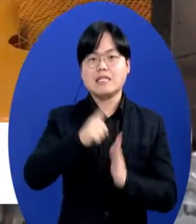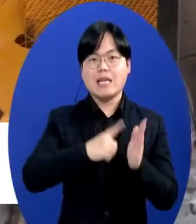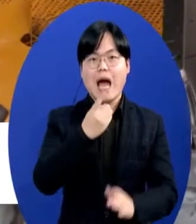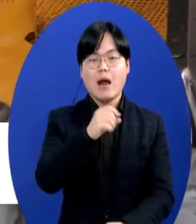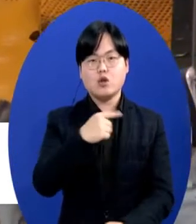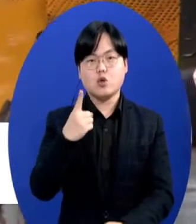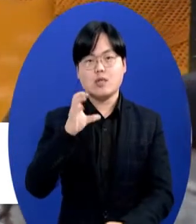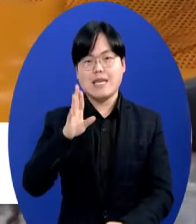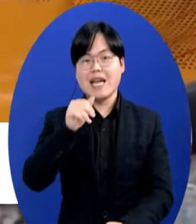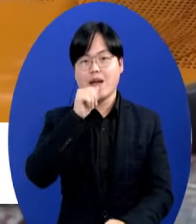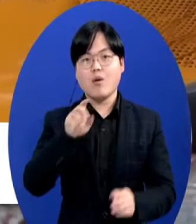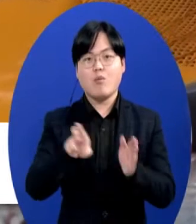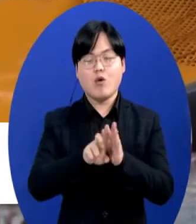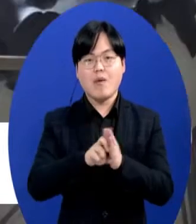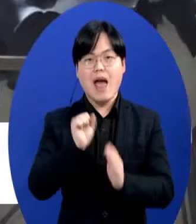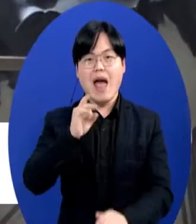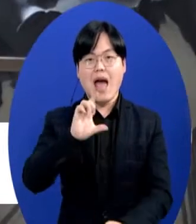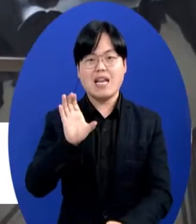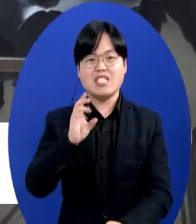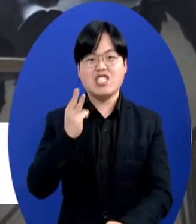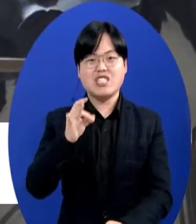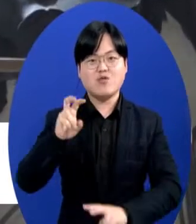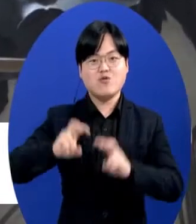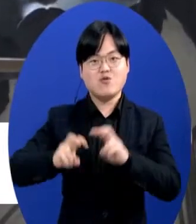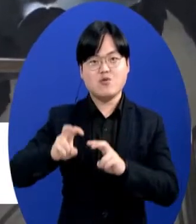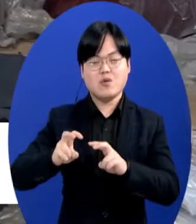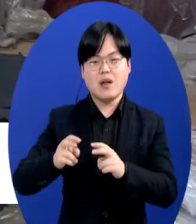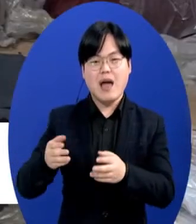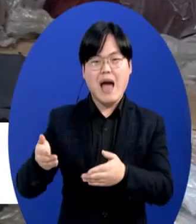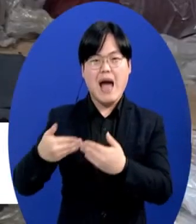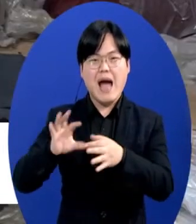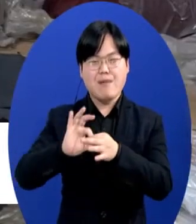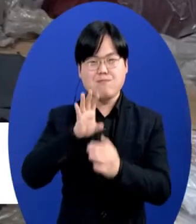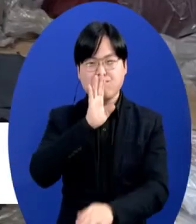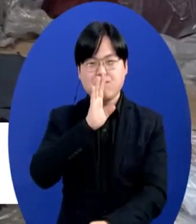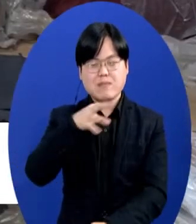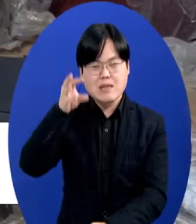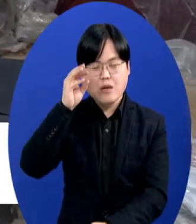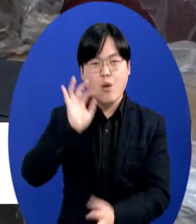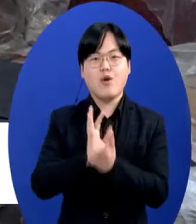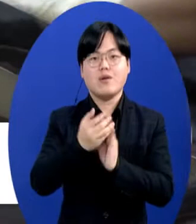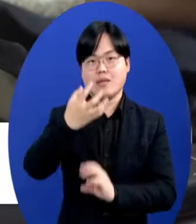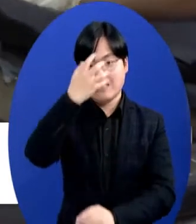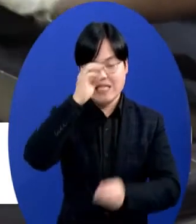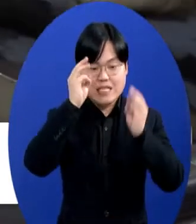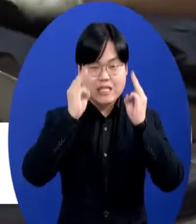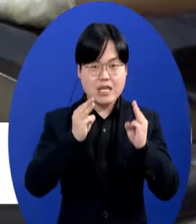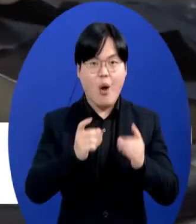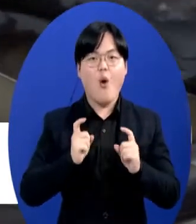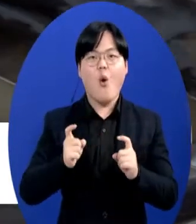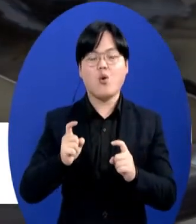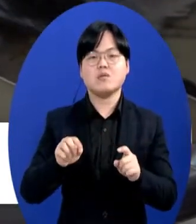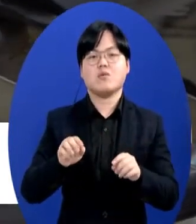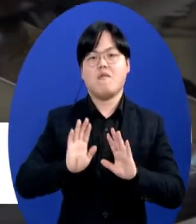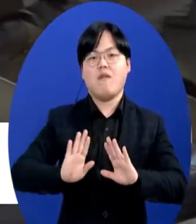хэмнэнэ. Тухайлбал арьс ширний бэлэн бүтээгдэхүүний жижиг аж ахуйн нэгжүүд үүдээ барих хэмжээнд байсан. Харин засгийн газрын шийдвэр гарснаар хэвэн горомж шилжин